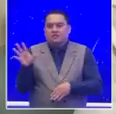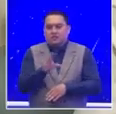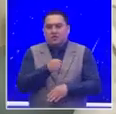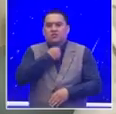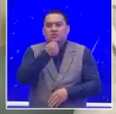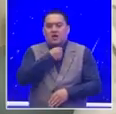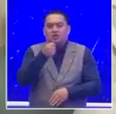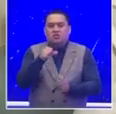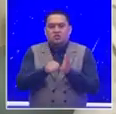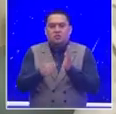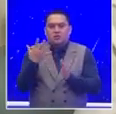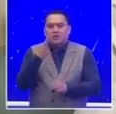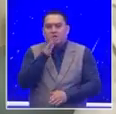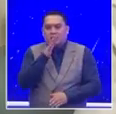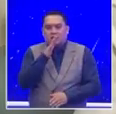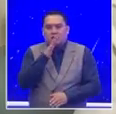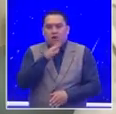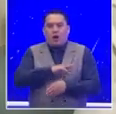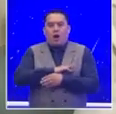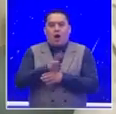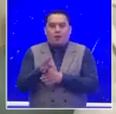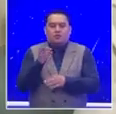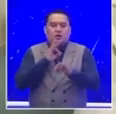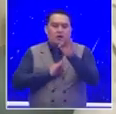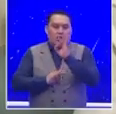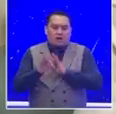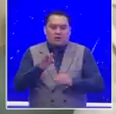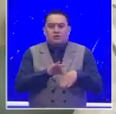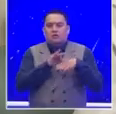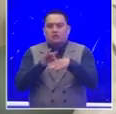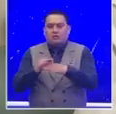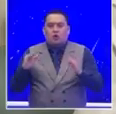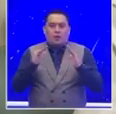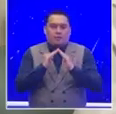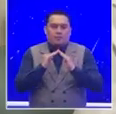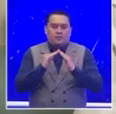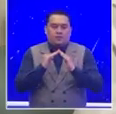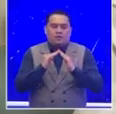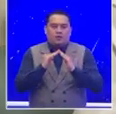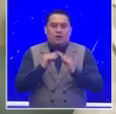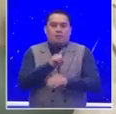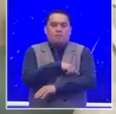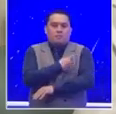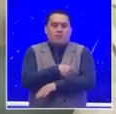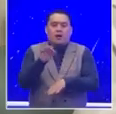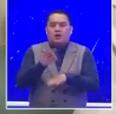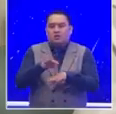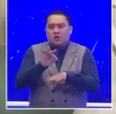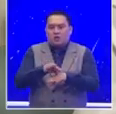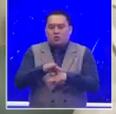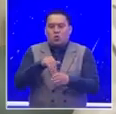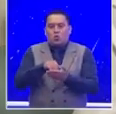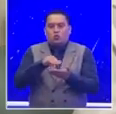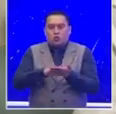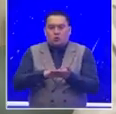старше 65 лет обеспечить лекарства с доставкой на дом. Диспансерные больные, которые состоят на диспансерном